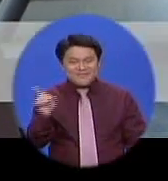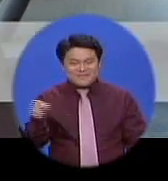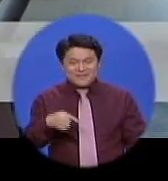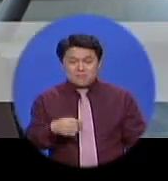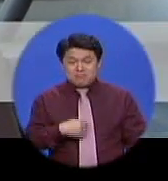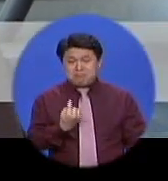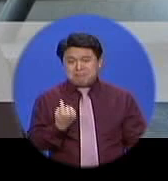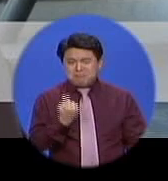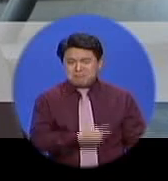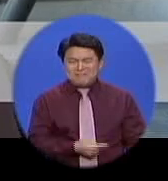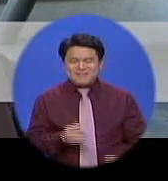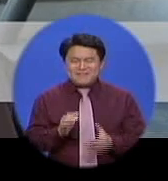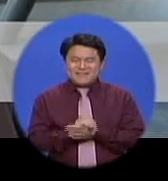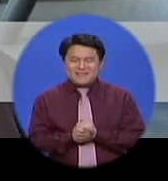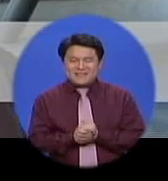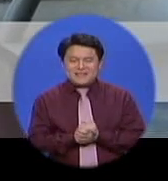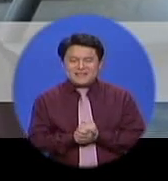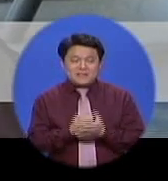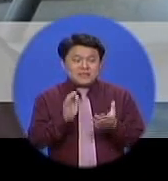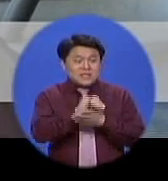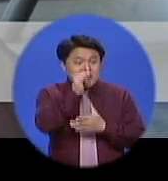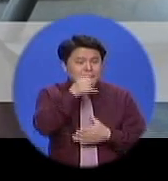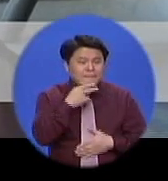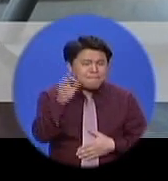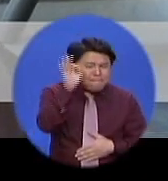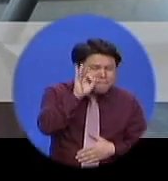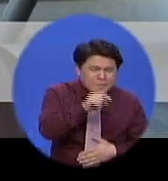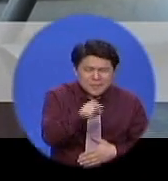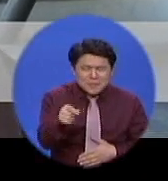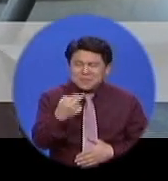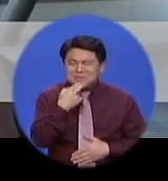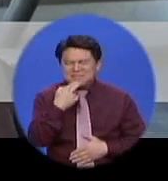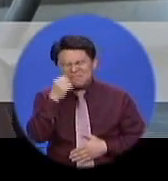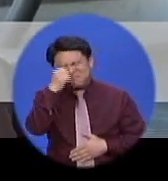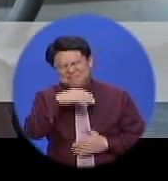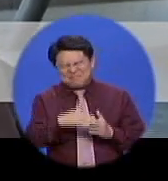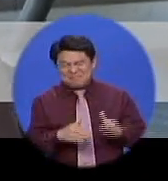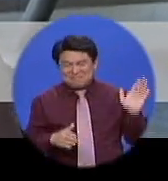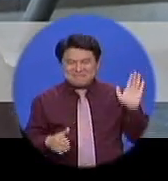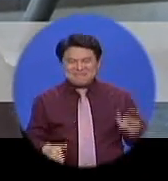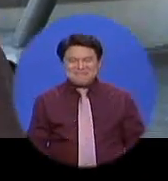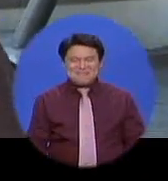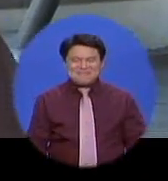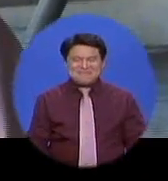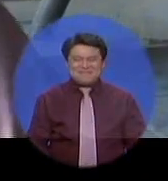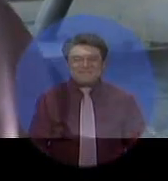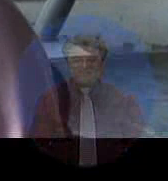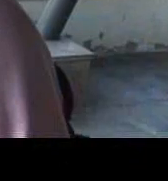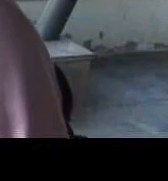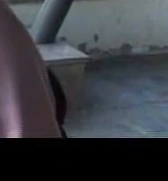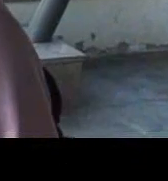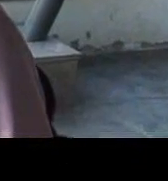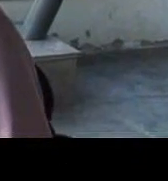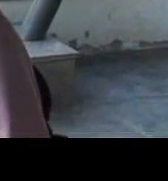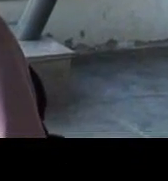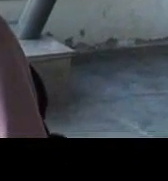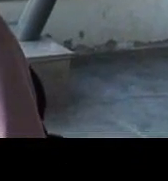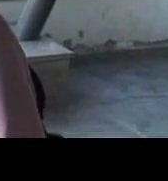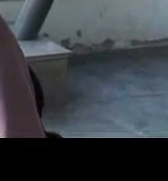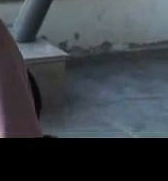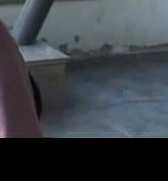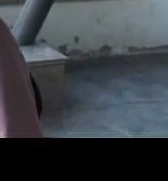그래서 나 혼자 왔어요. 아마 내 친구들 찾아도 못 찾고 그냥 가는 거예요. 그러면은 여기